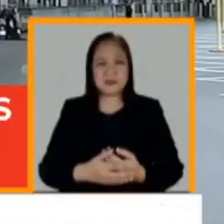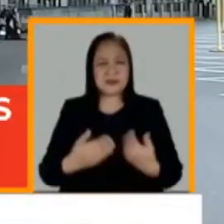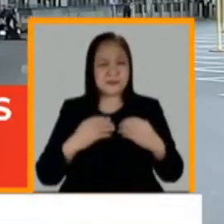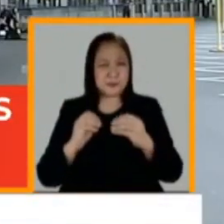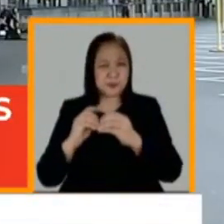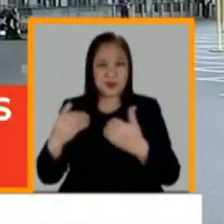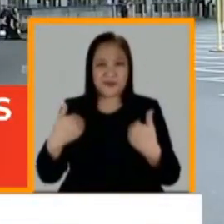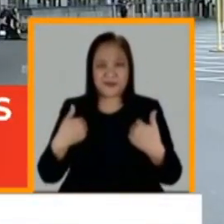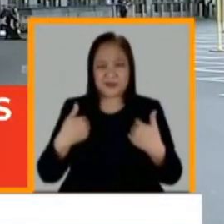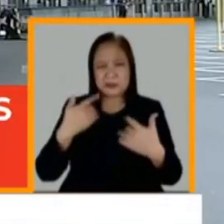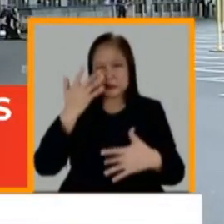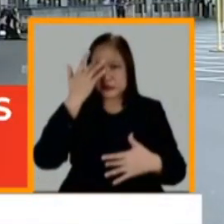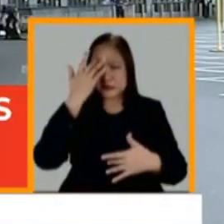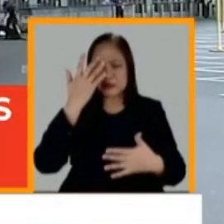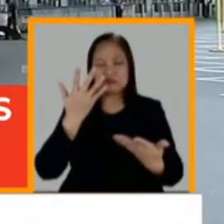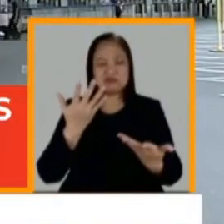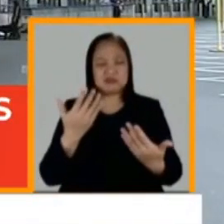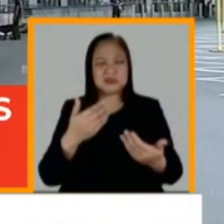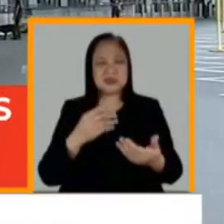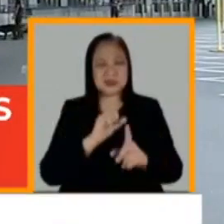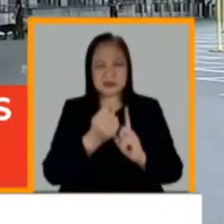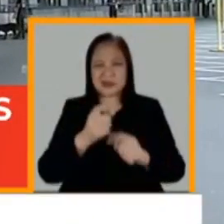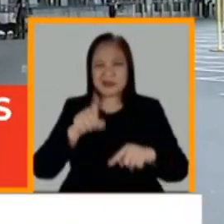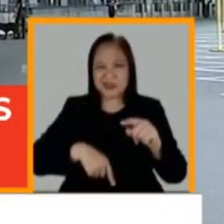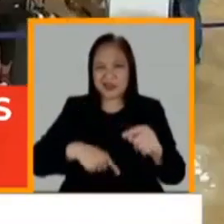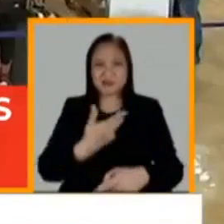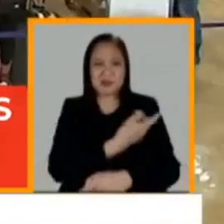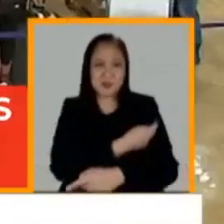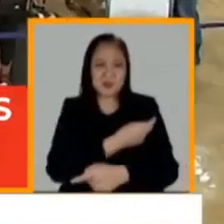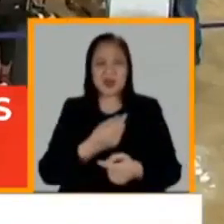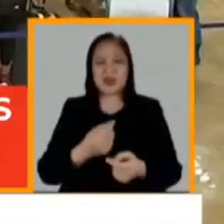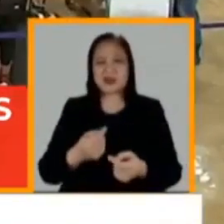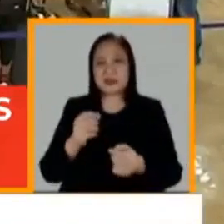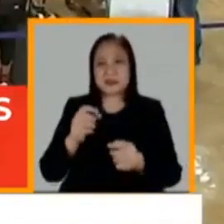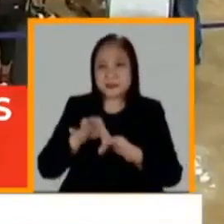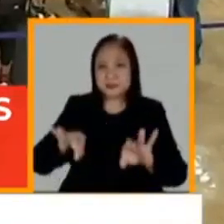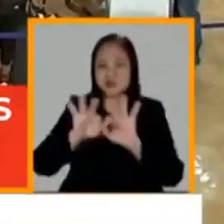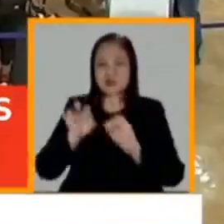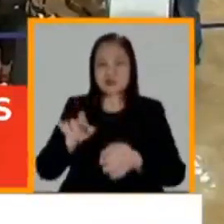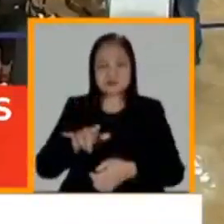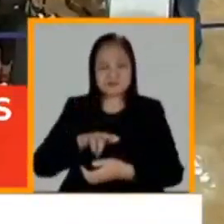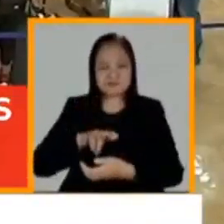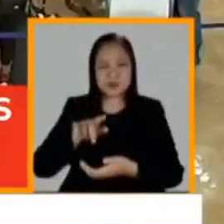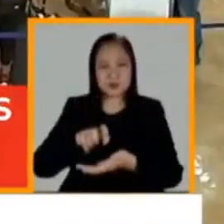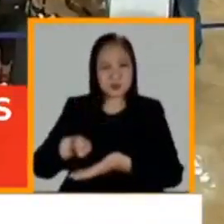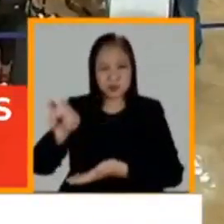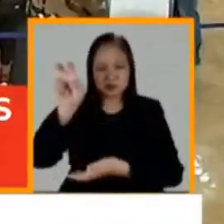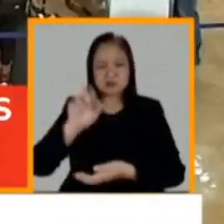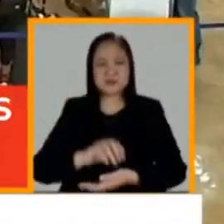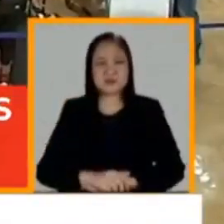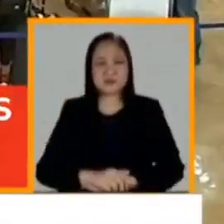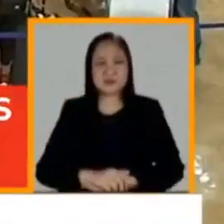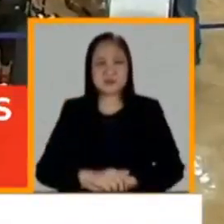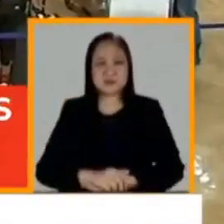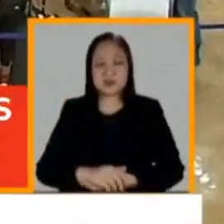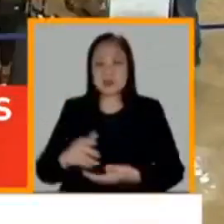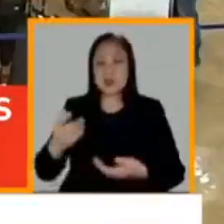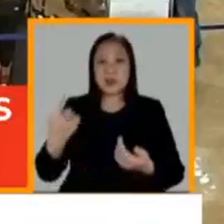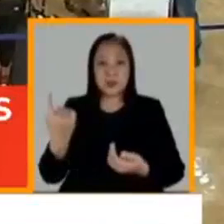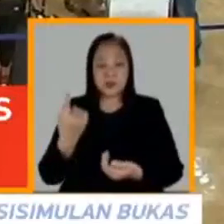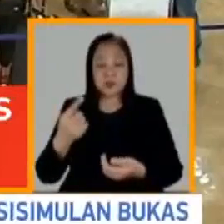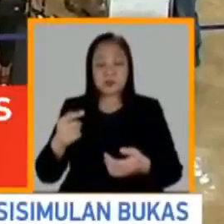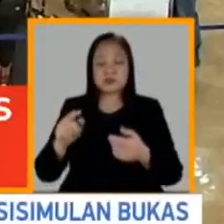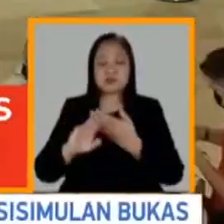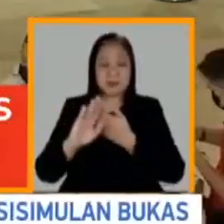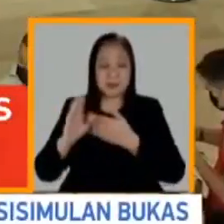pa makapagpabakuna at mga essential ang biyahe. Tatanggapin din ang mga residenteng pabalik dito sa Metro Manila. 2 beses